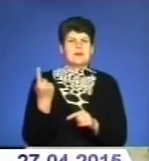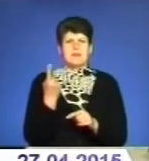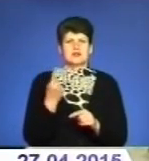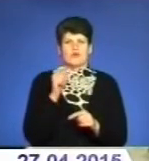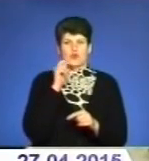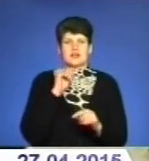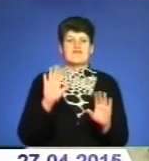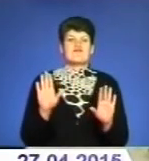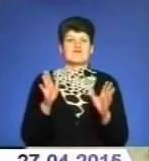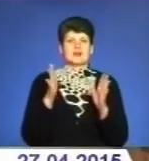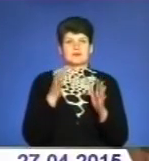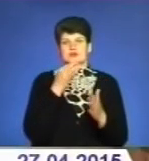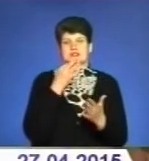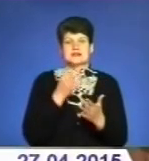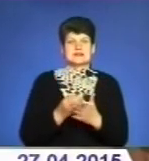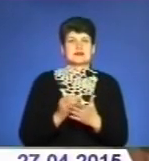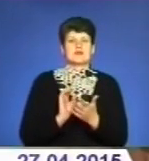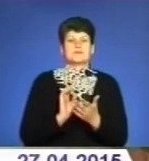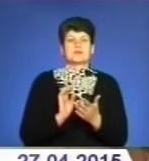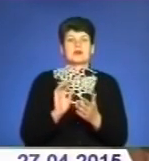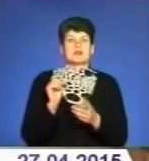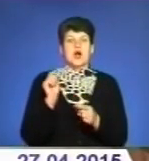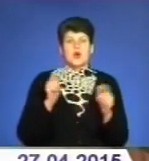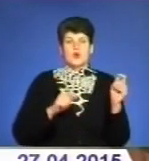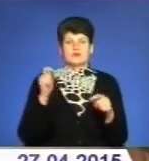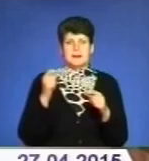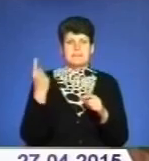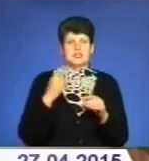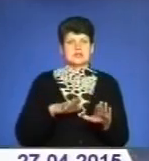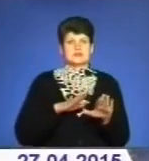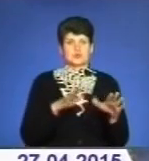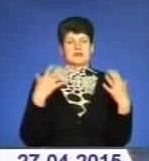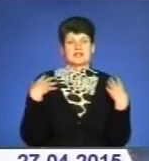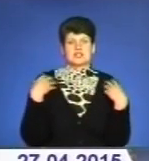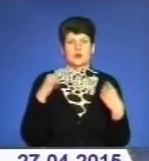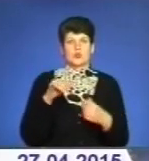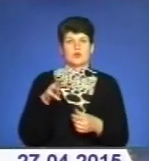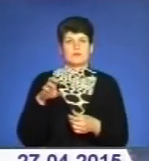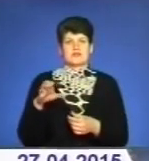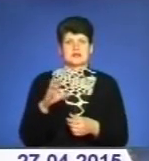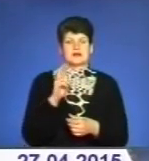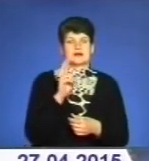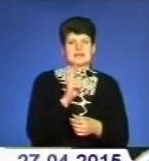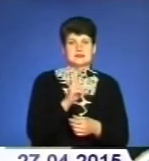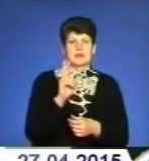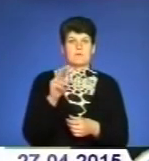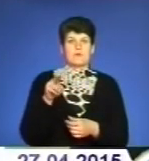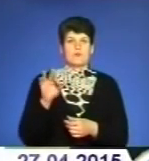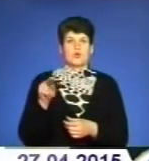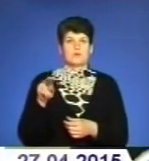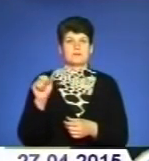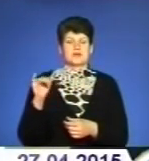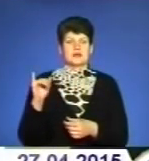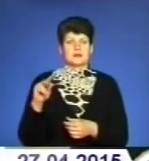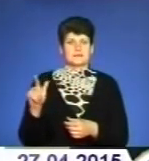випадок, зауважив під час прес-конференції перший заступник начальника УМВС України в області Казимир Попіль. Після